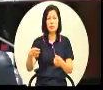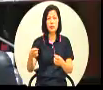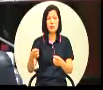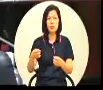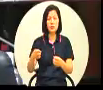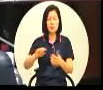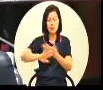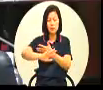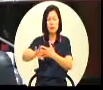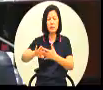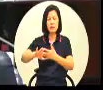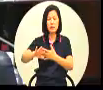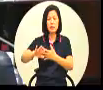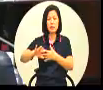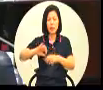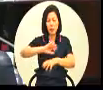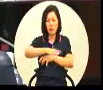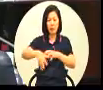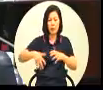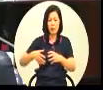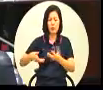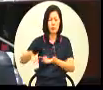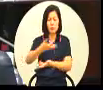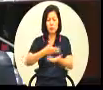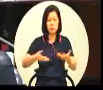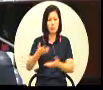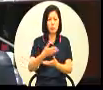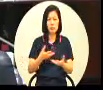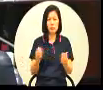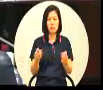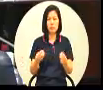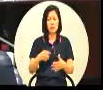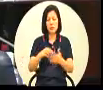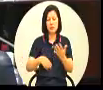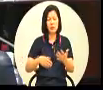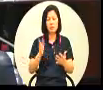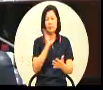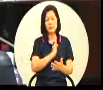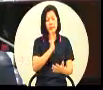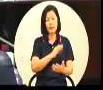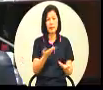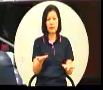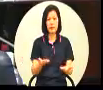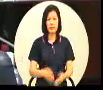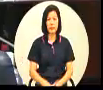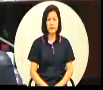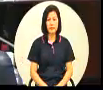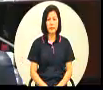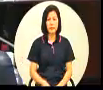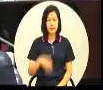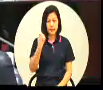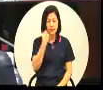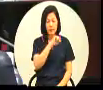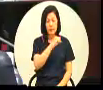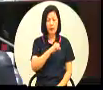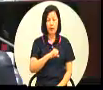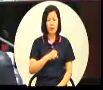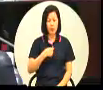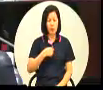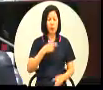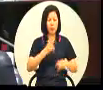去跟其他的国际去进行交流？什么条件都不用了嘛？台湾，我相信陈局市